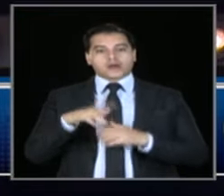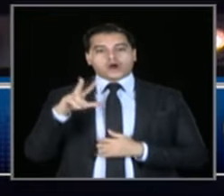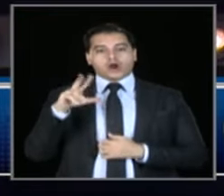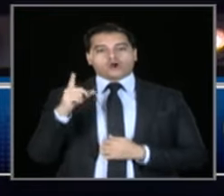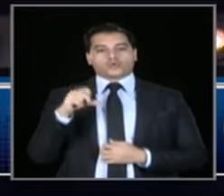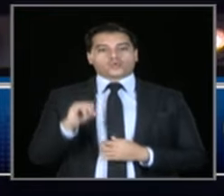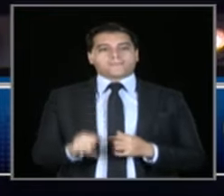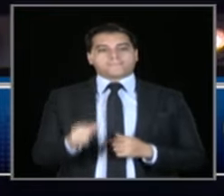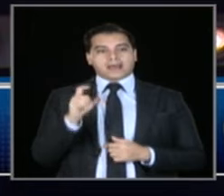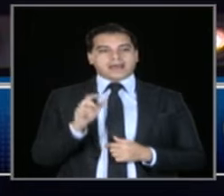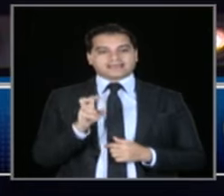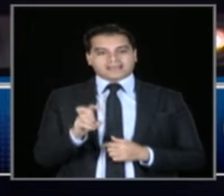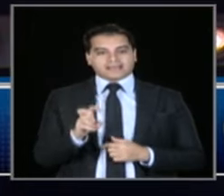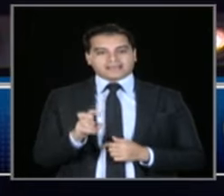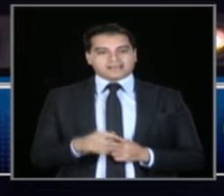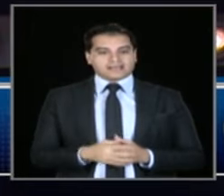الرومانية